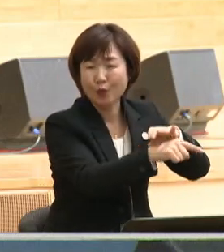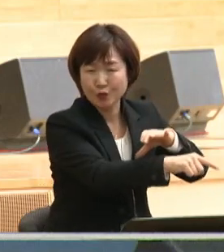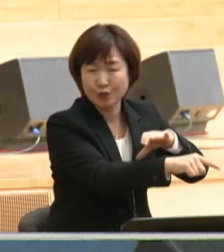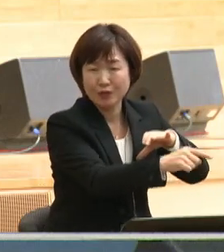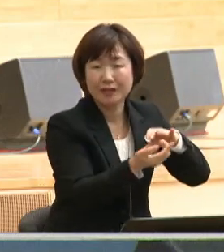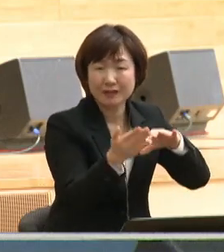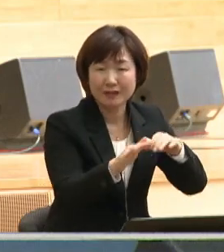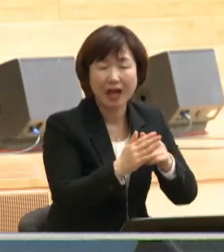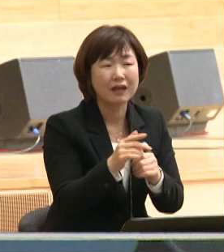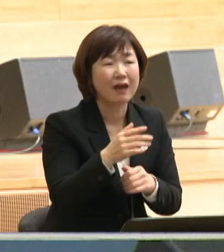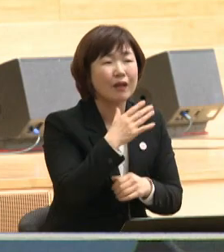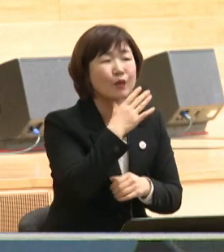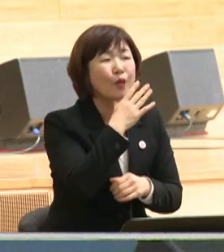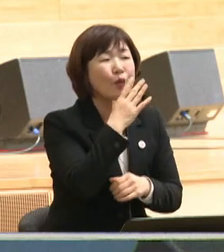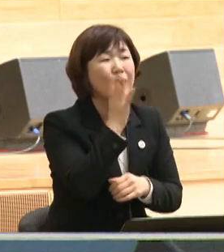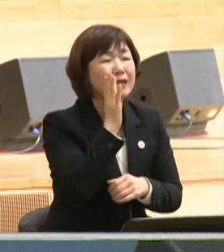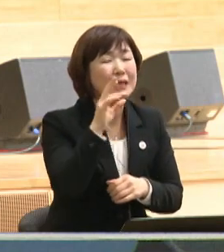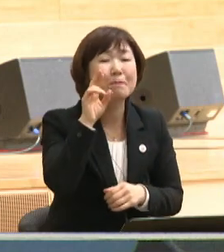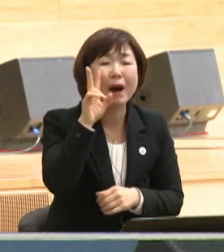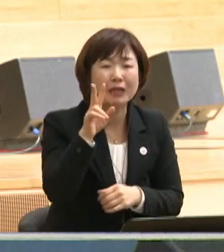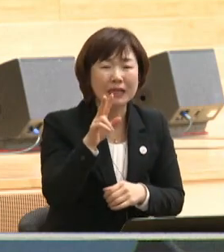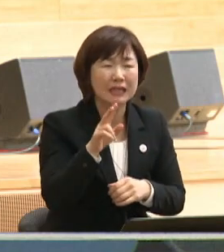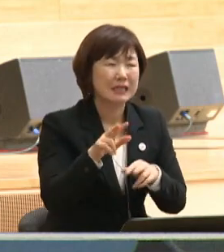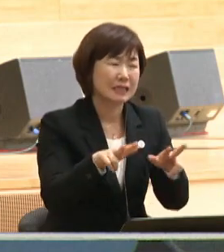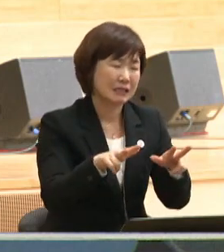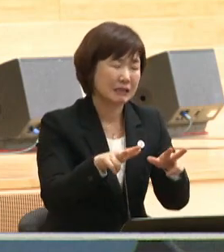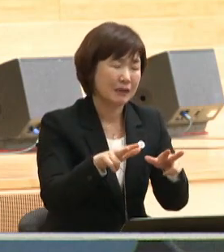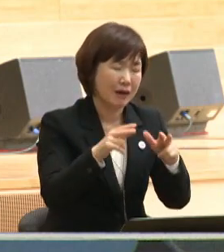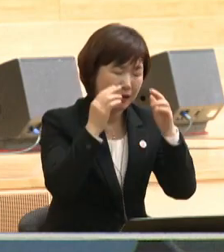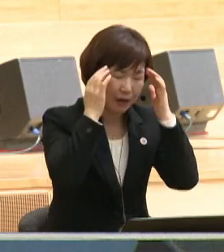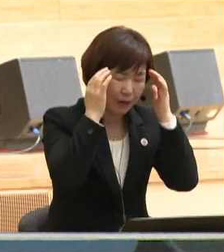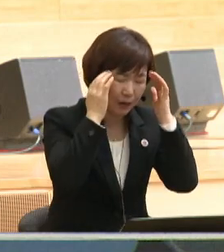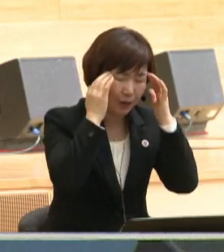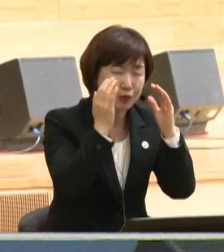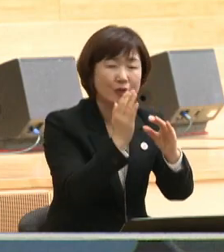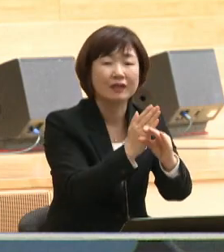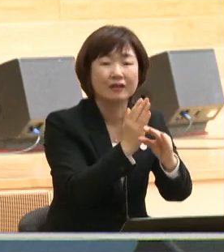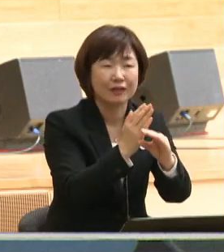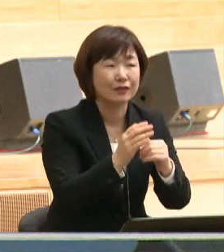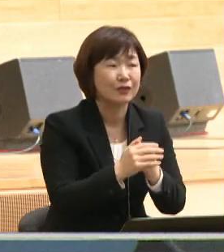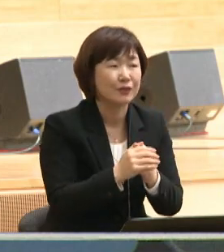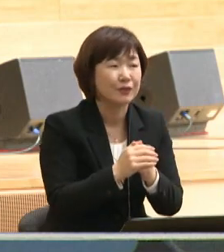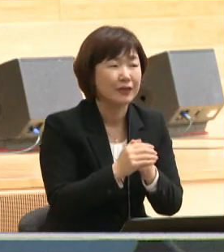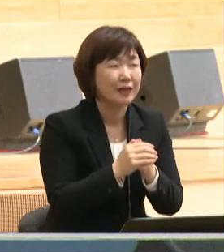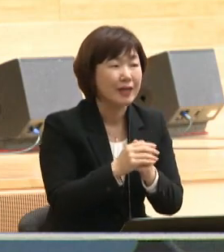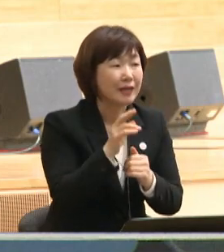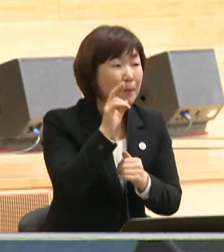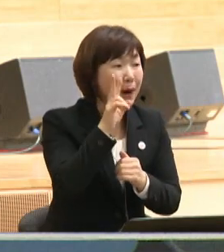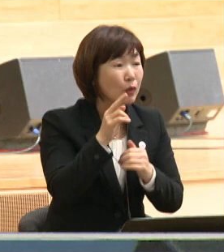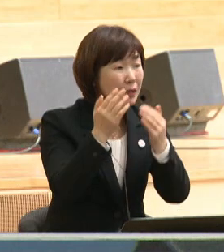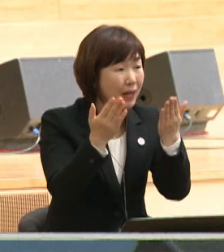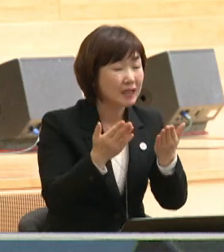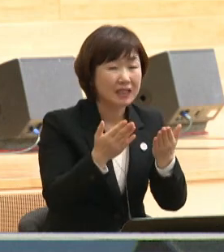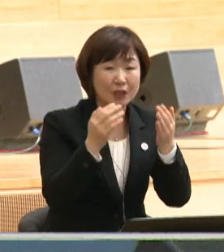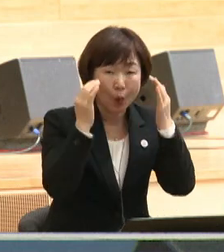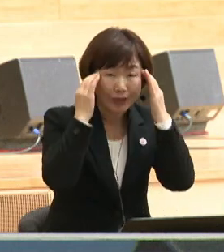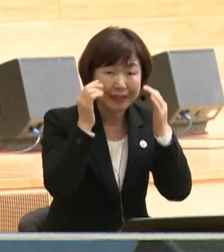지금 노년의 바울이 사슬에내어이 고난 가운데 있는 것이죠 여러분 바울이 당한 고난이